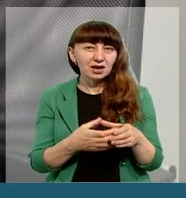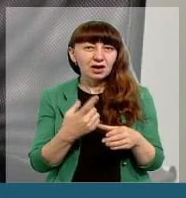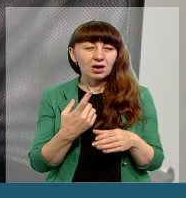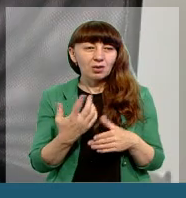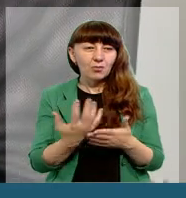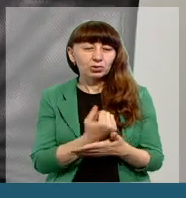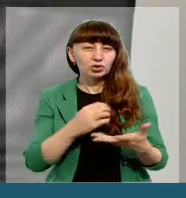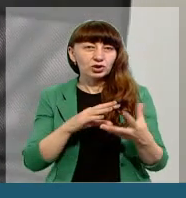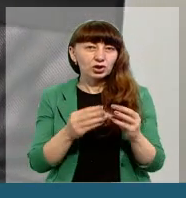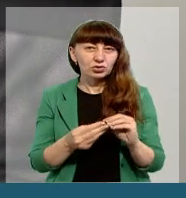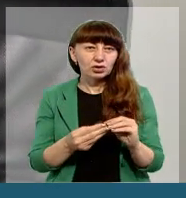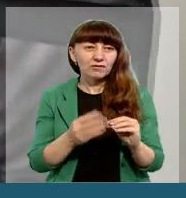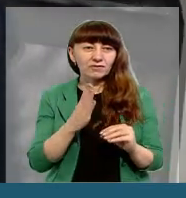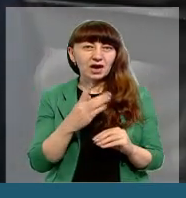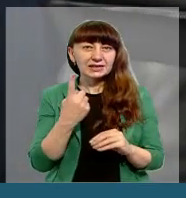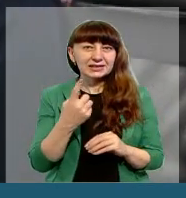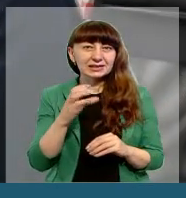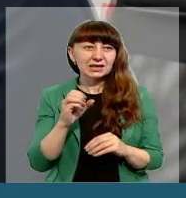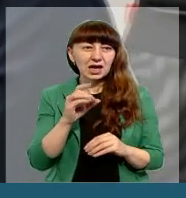объединить полученные результаты и